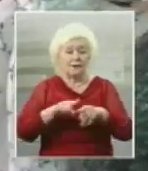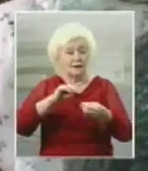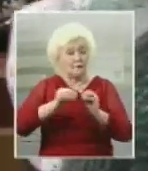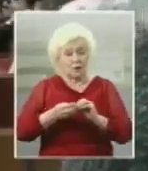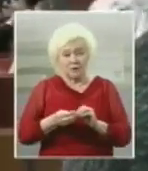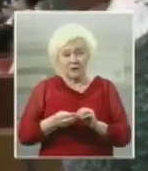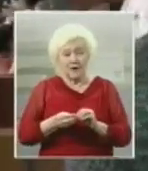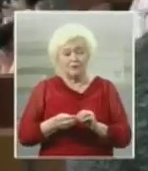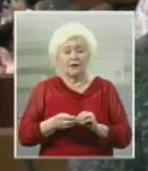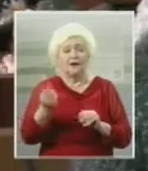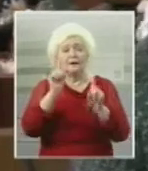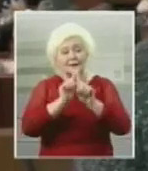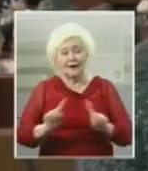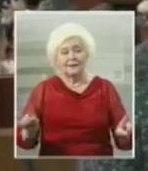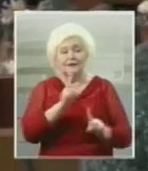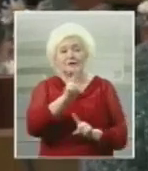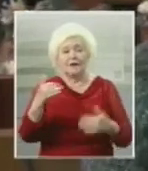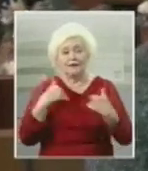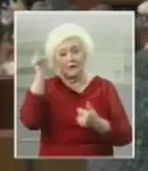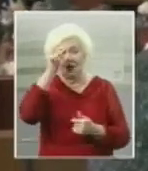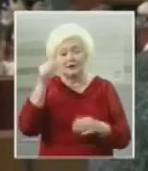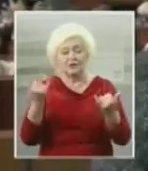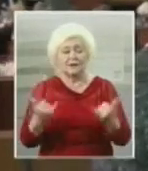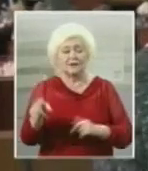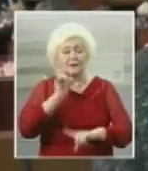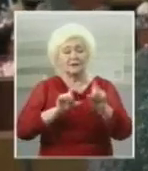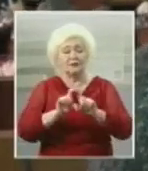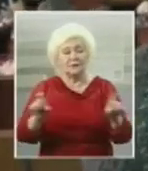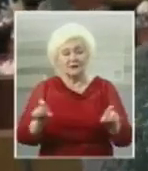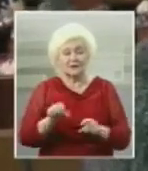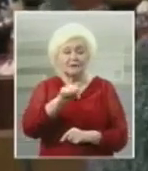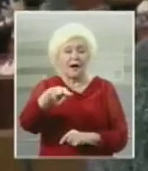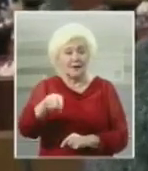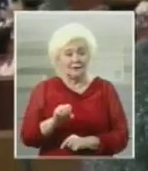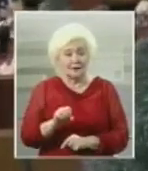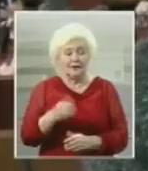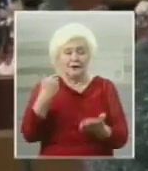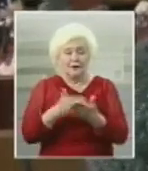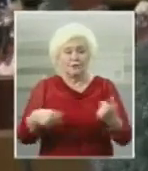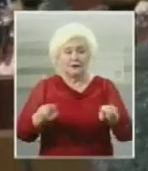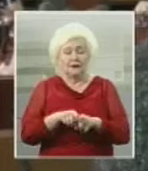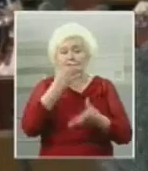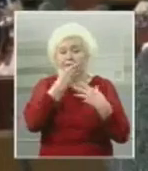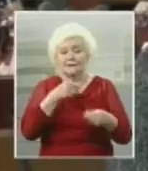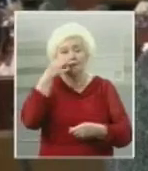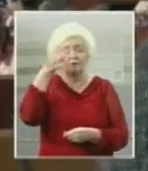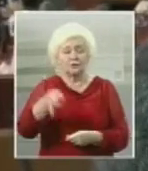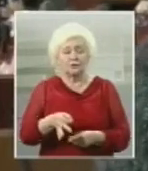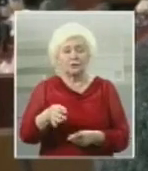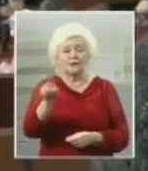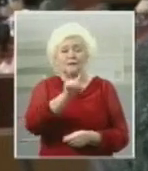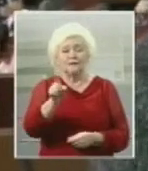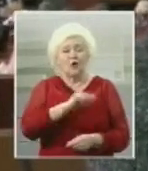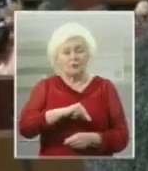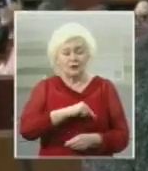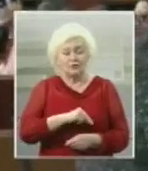проблеми когнітивні, які ми вивчаємо зараз в університеті, але такий був гарний досвід з британським вченим